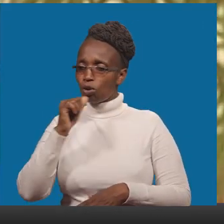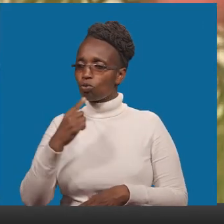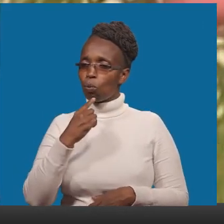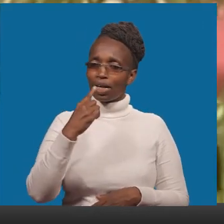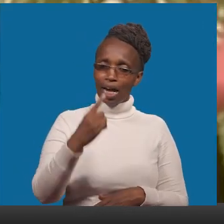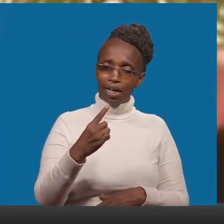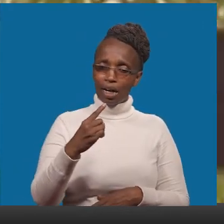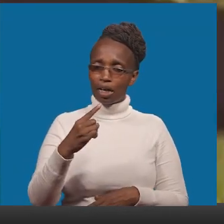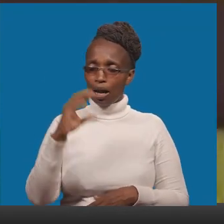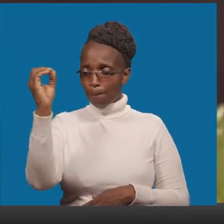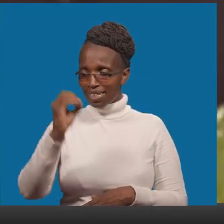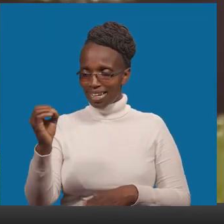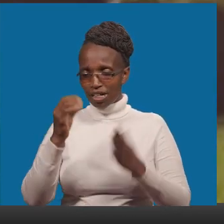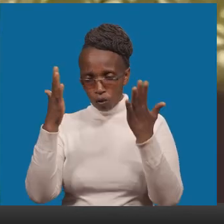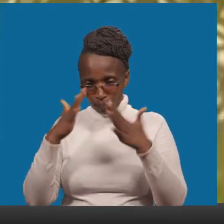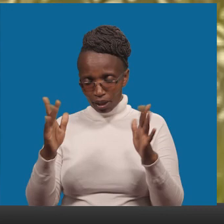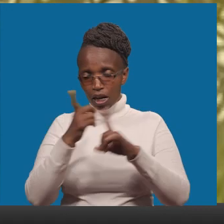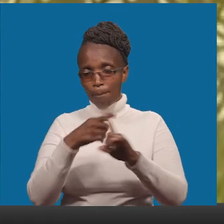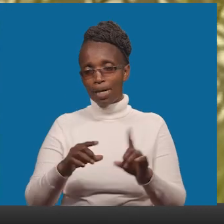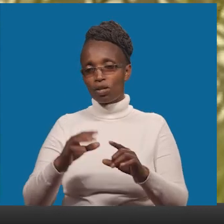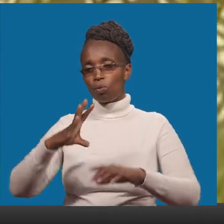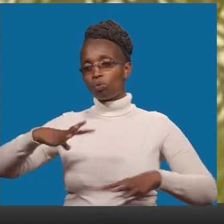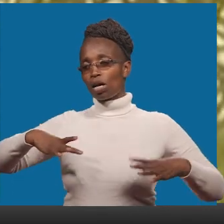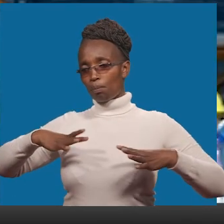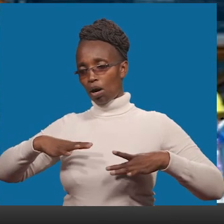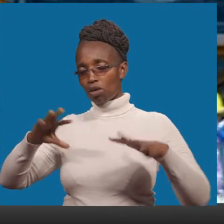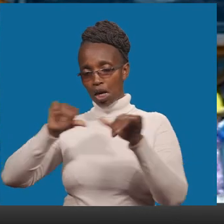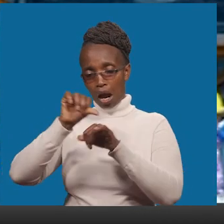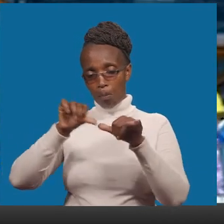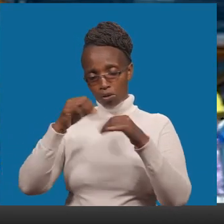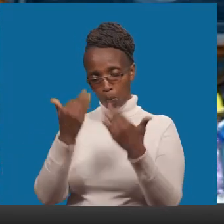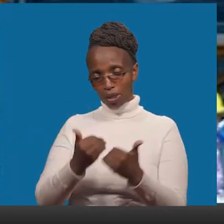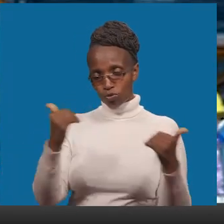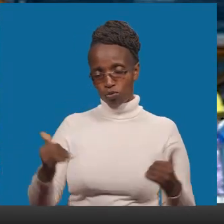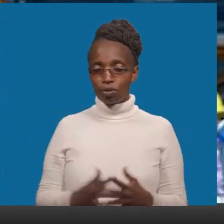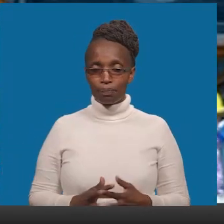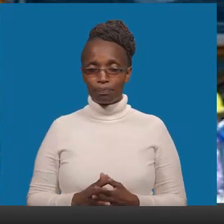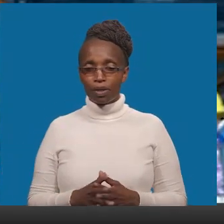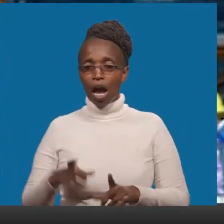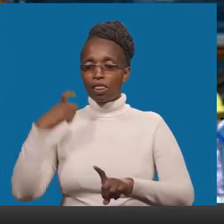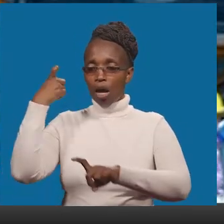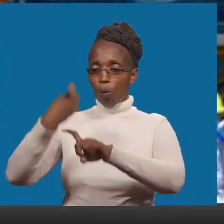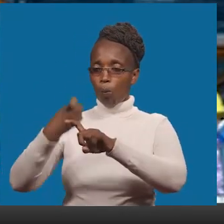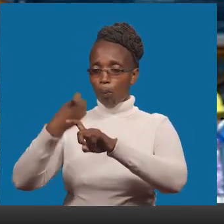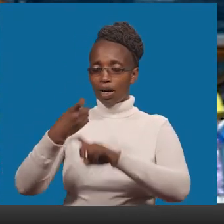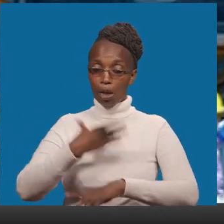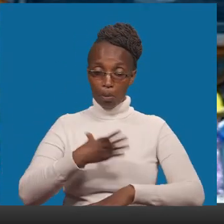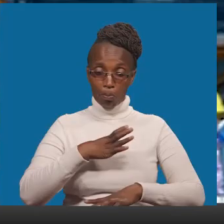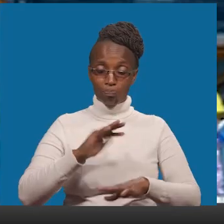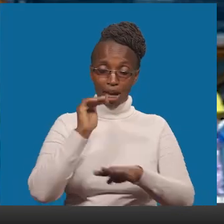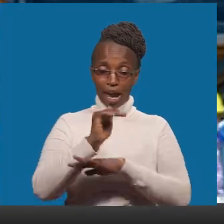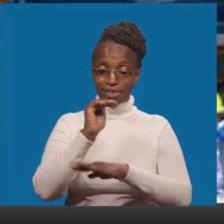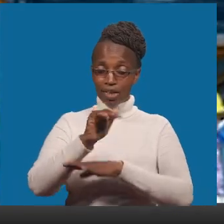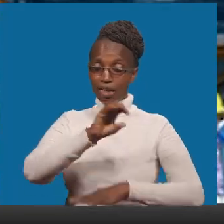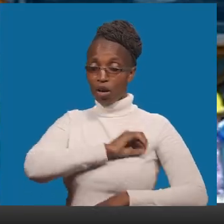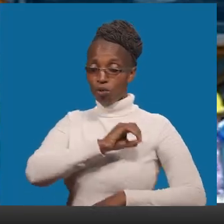complete, clever. But still we are proud of our children, isn't it? Viongozi wa Kwale wakimuomba mmiliki wa kampuni hii